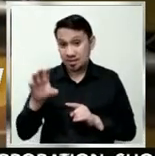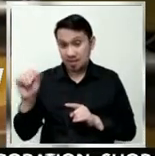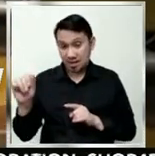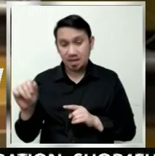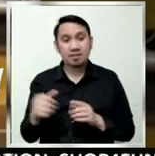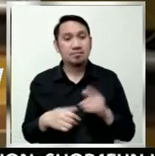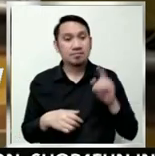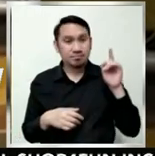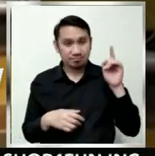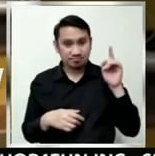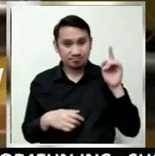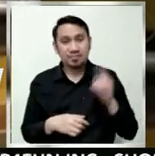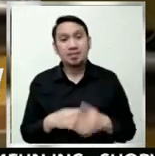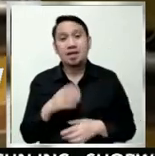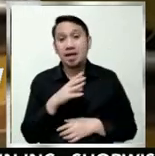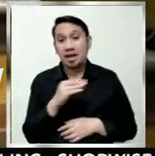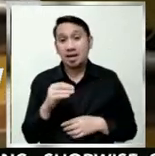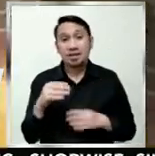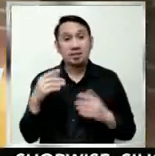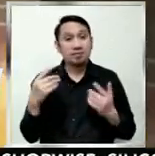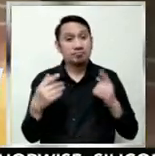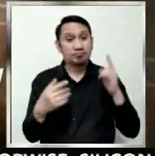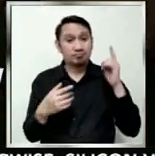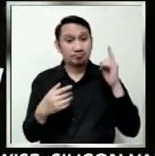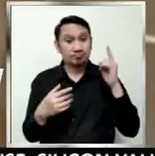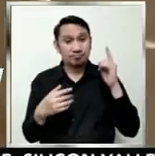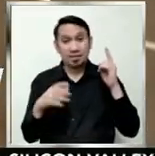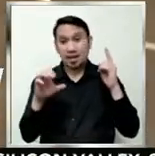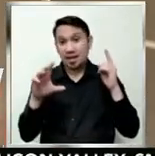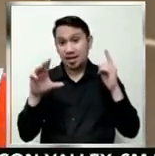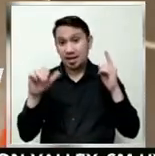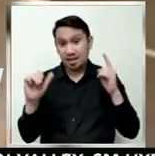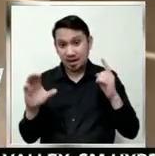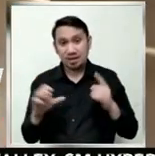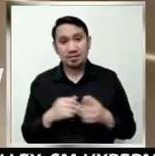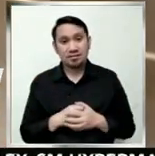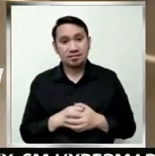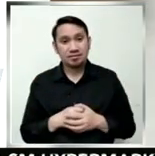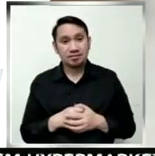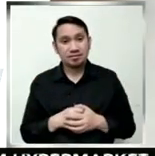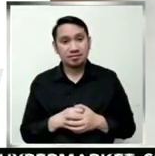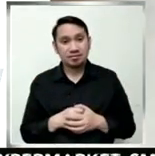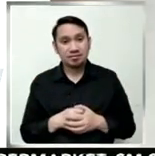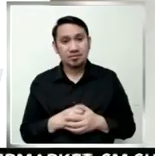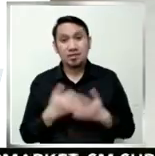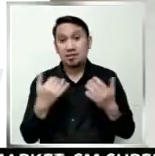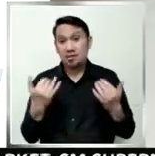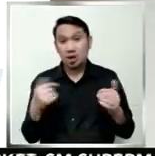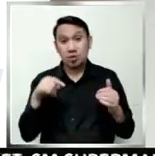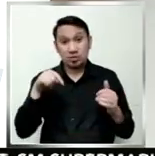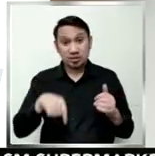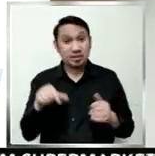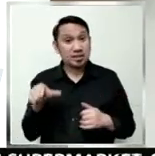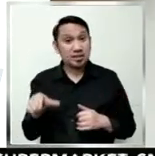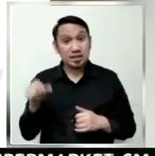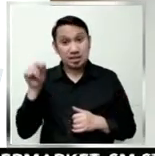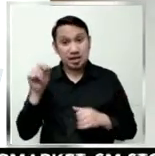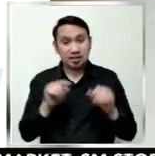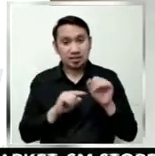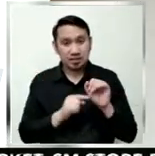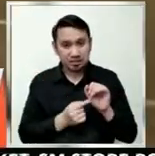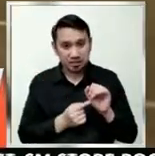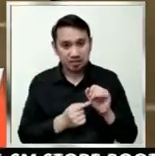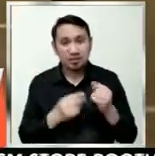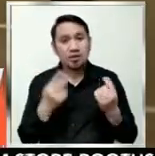Mapua Cardinals at Jello Loristo ng AYAC Generals. Ang Tarlac, ang Buena Manong, bibisitahin ang sports series ng